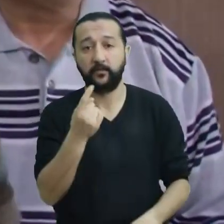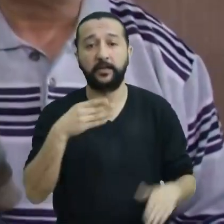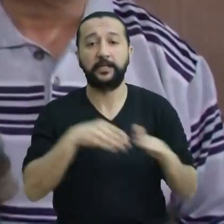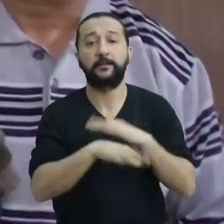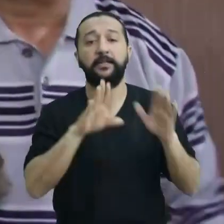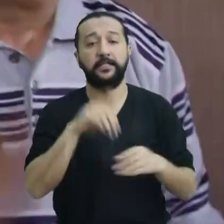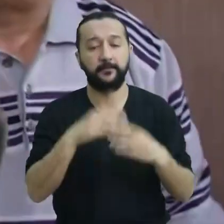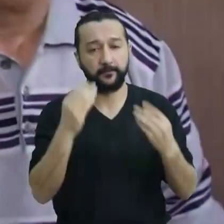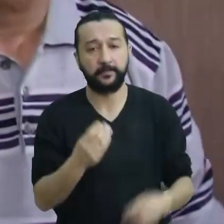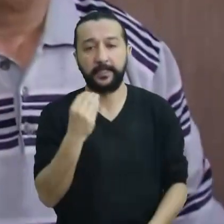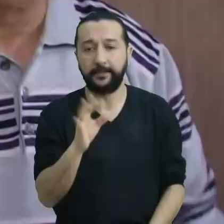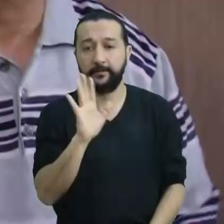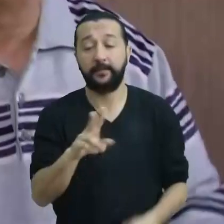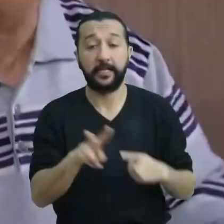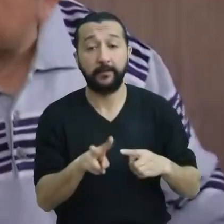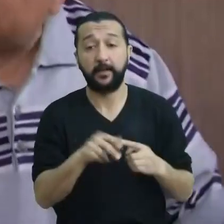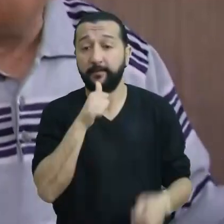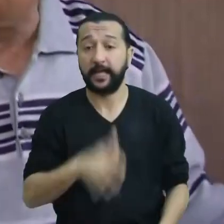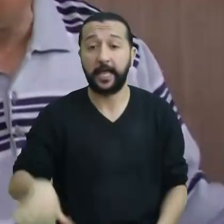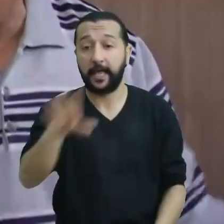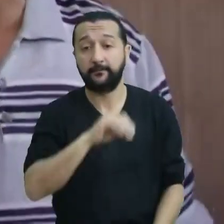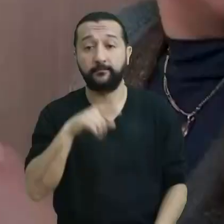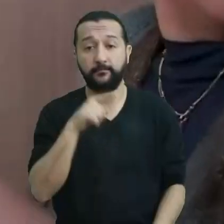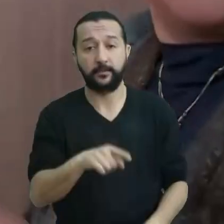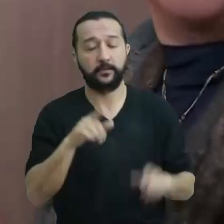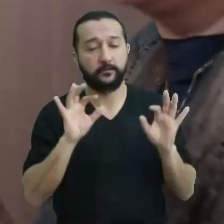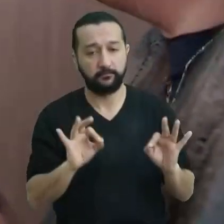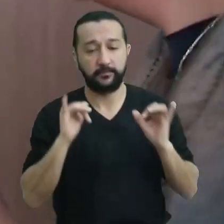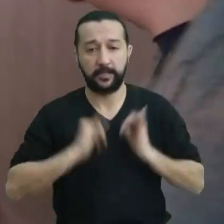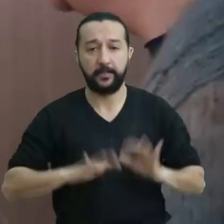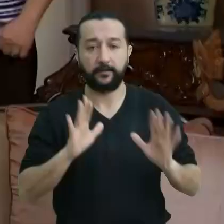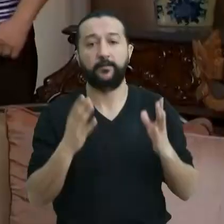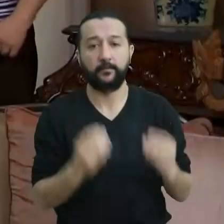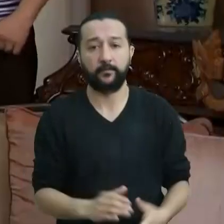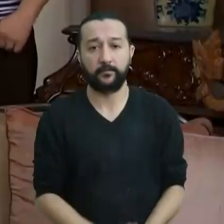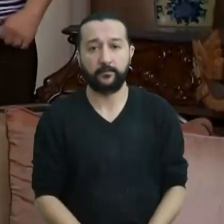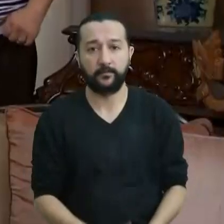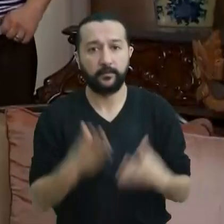bile girmesin içine, doğru mu? Kemal Bey, herkes güvende. O zaman tamam.